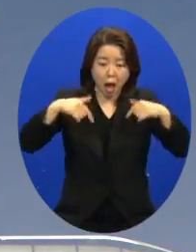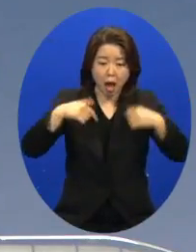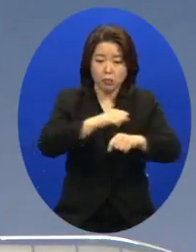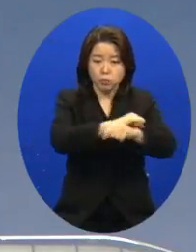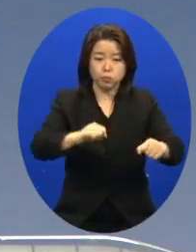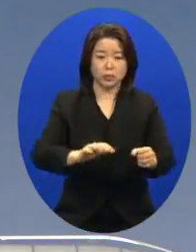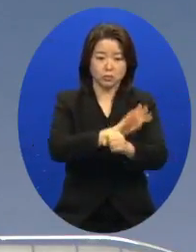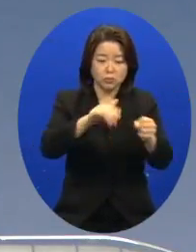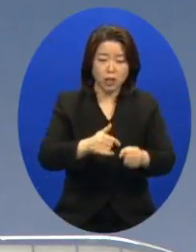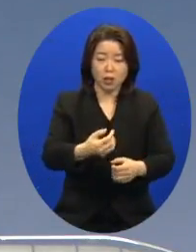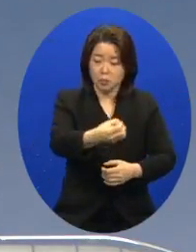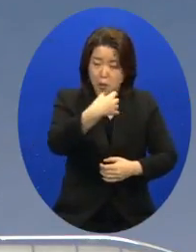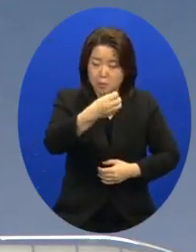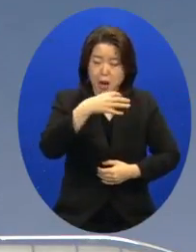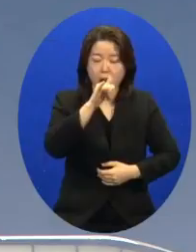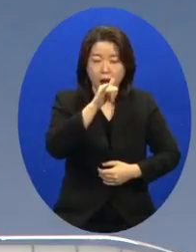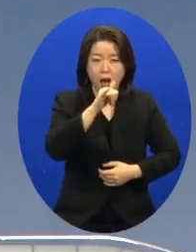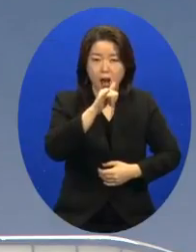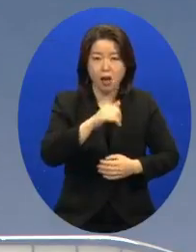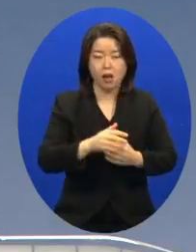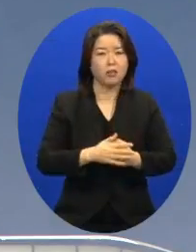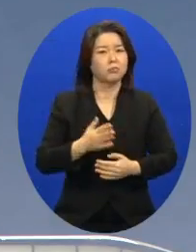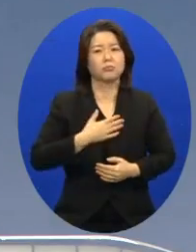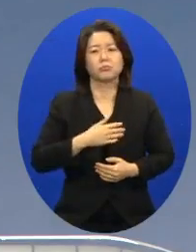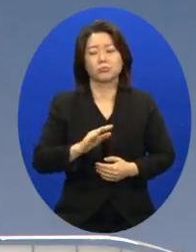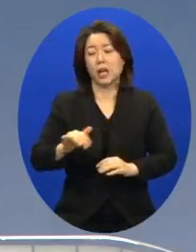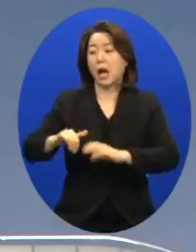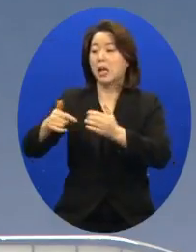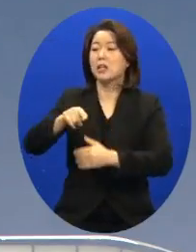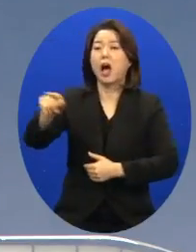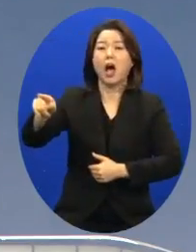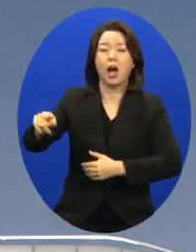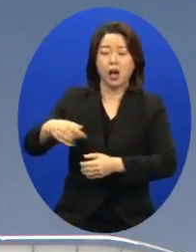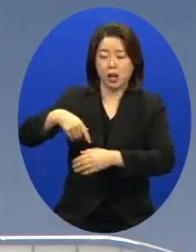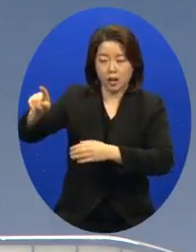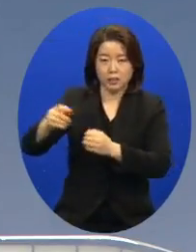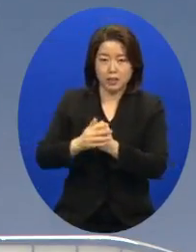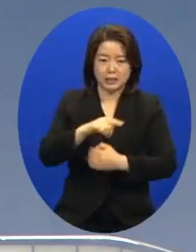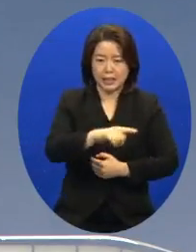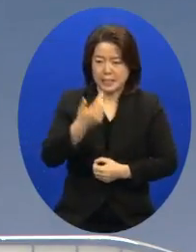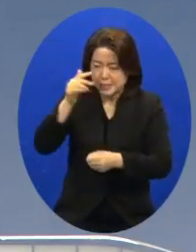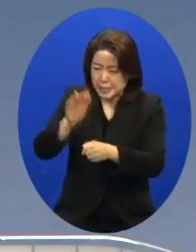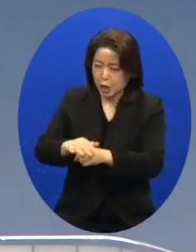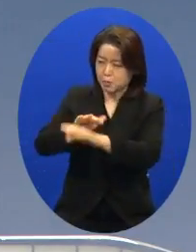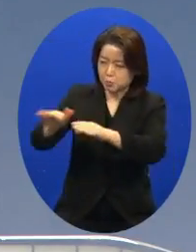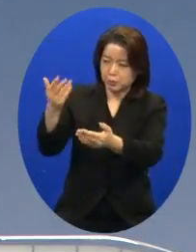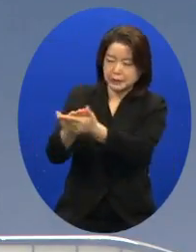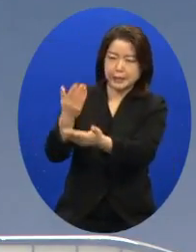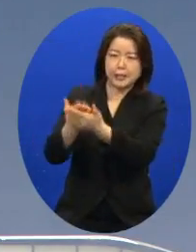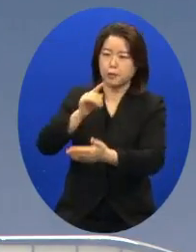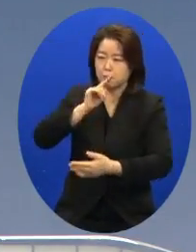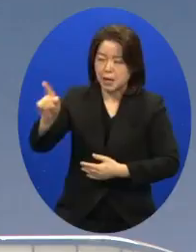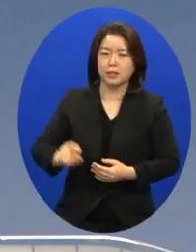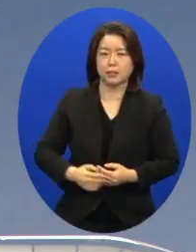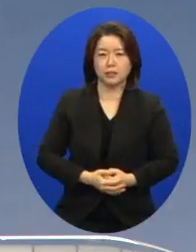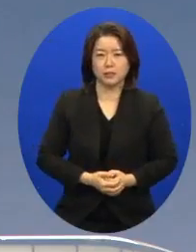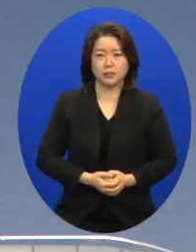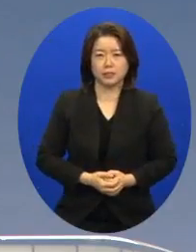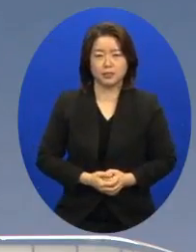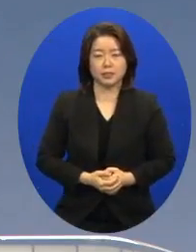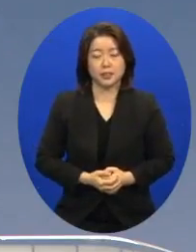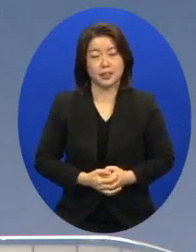그러고 사랑 하려고 하잖아 나는 세상 재판관에게 가서 이 억울함을 풀어 달라고 할 거야